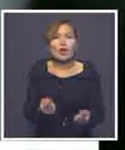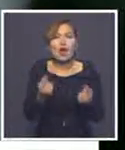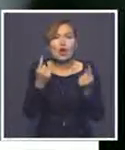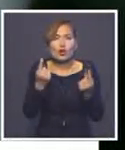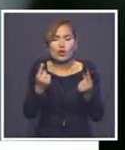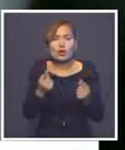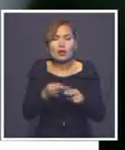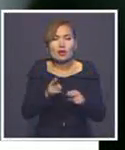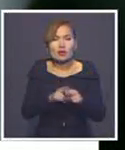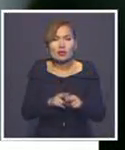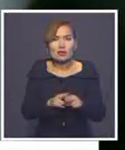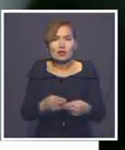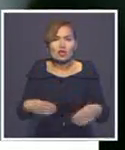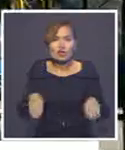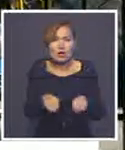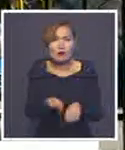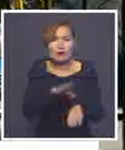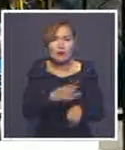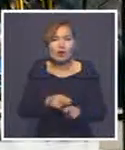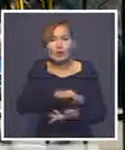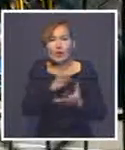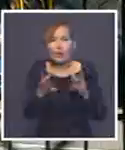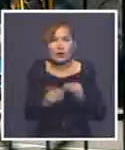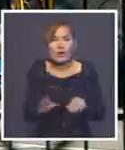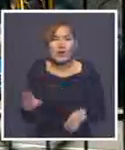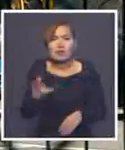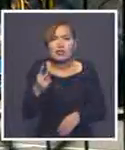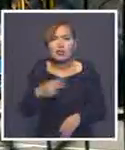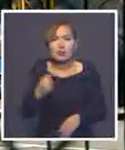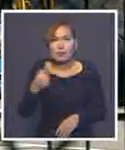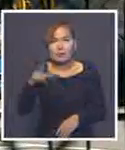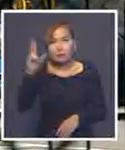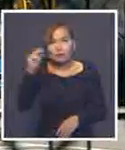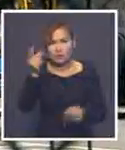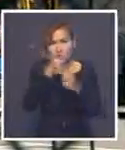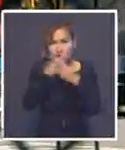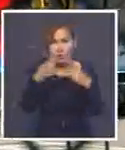жөнінде келіссөз жүргізіп жатыр. Оның қорытындысы қыркүйектің 21-де жариялануы мүмкін.